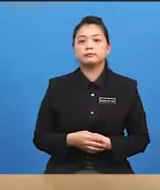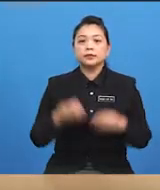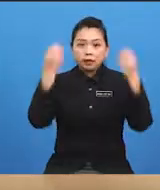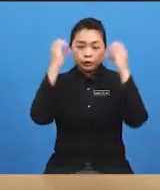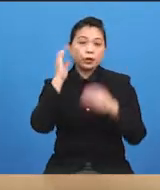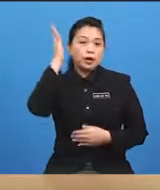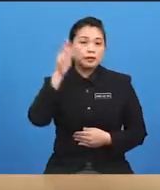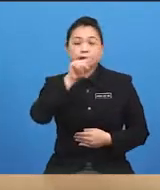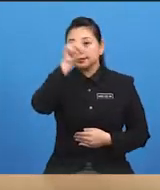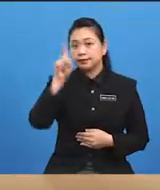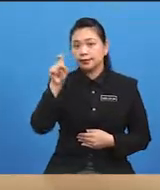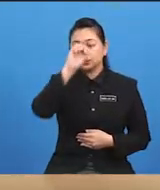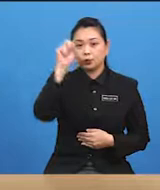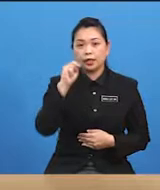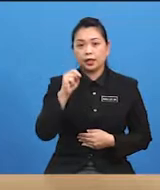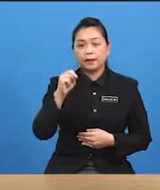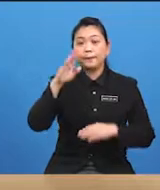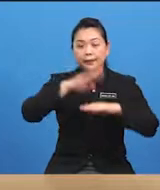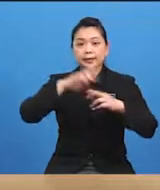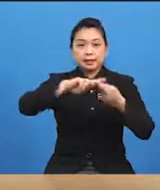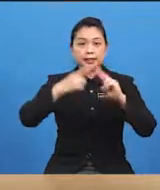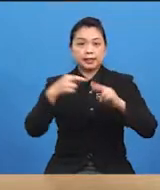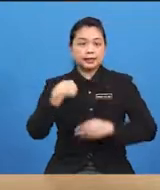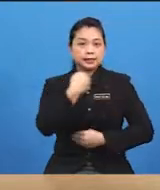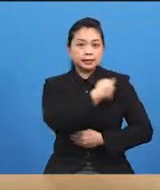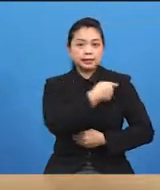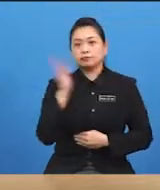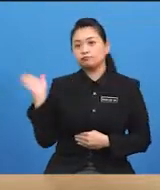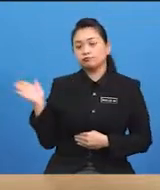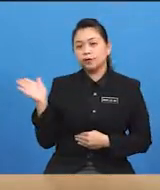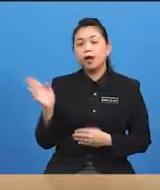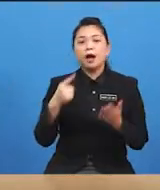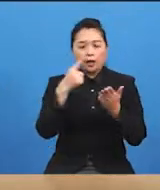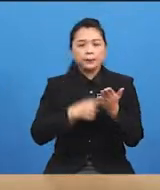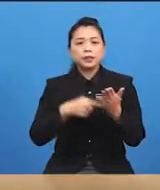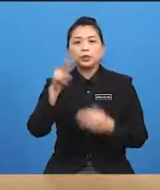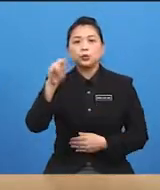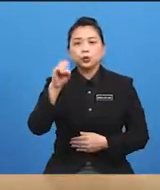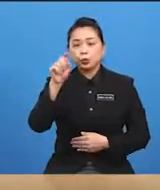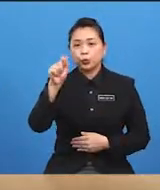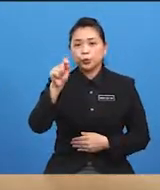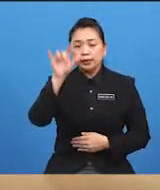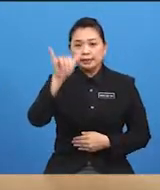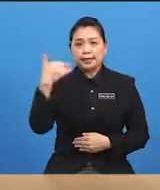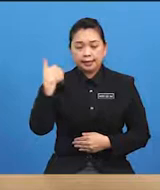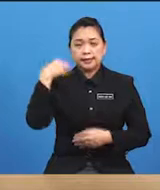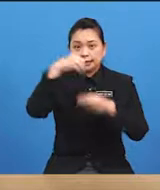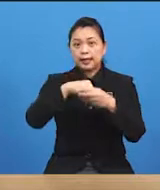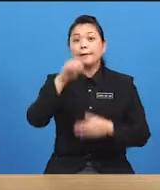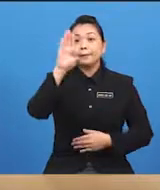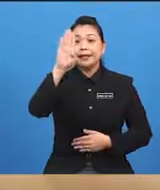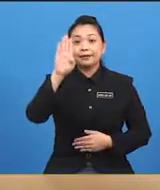Cikgu akan bertanya soalan kepada rakan kita Nor. Nor, apakah not-not yang terdapat dalam skill B flat